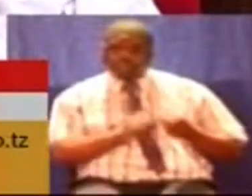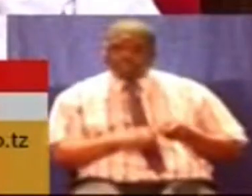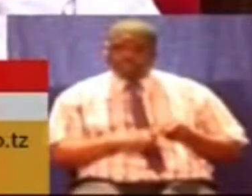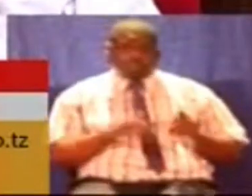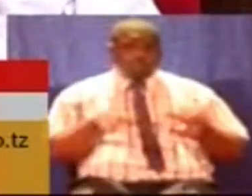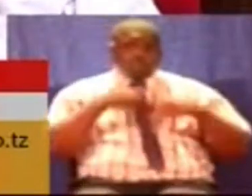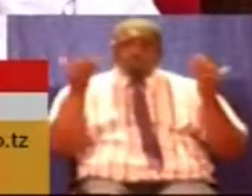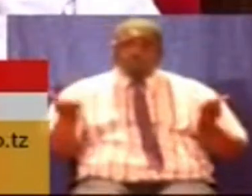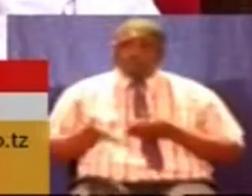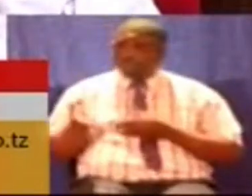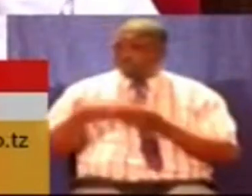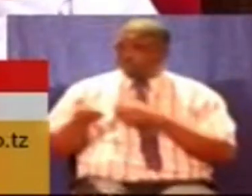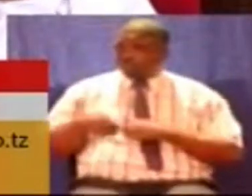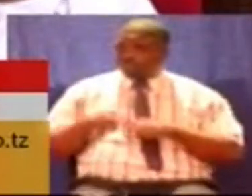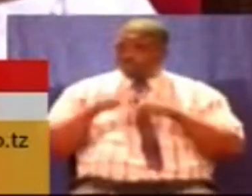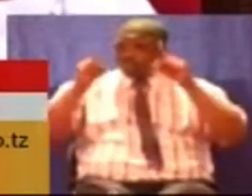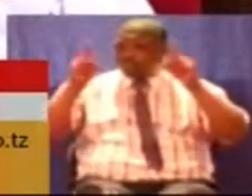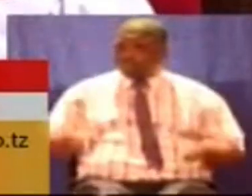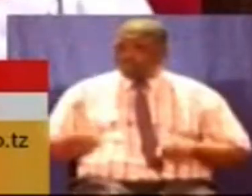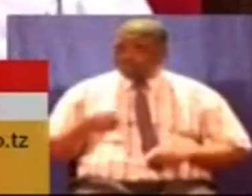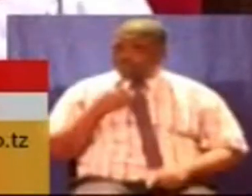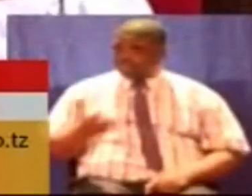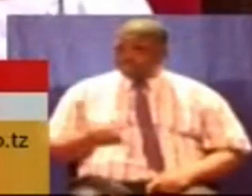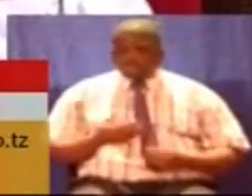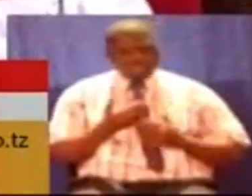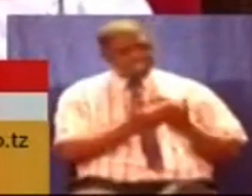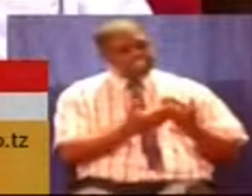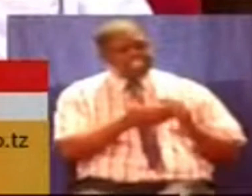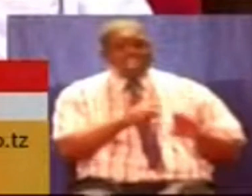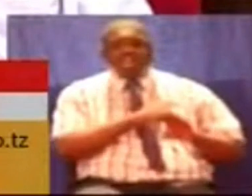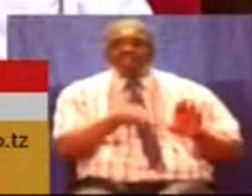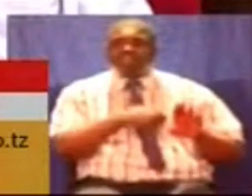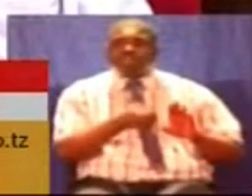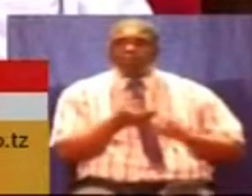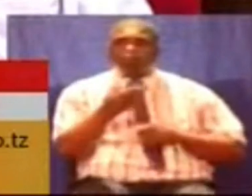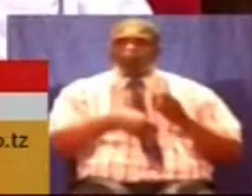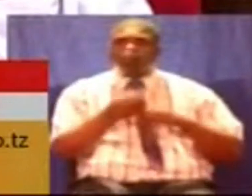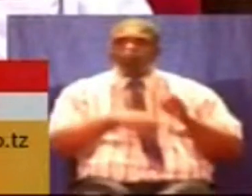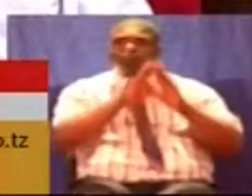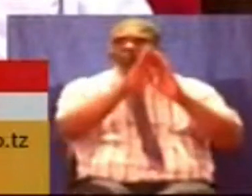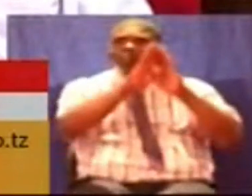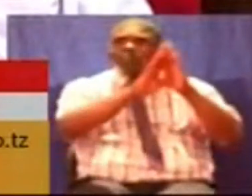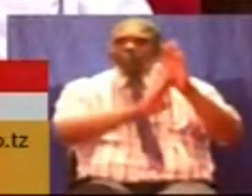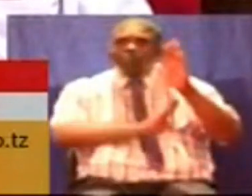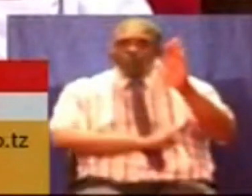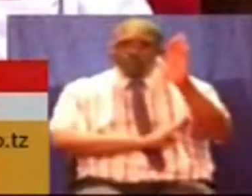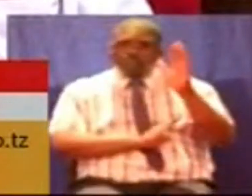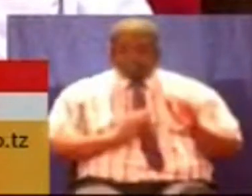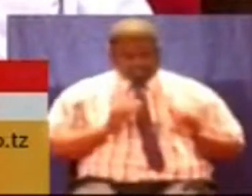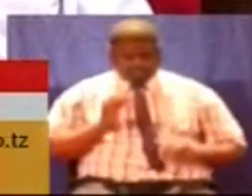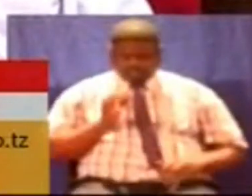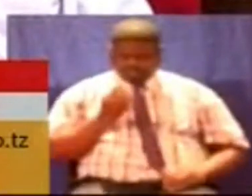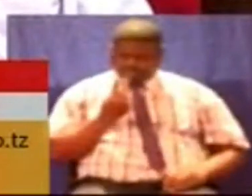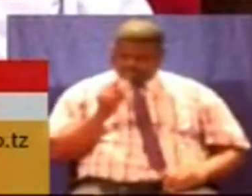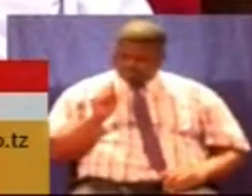Forum Outlook walisema hivi kuwa nchi za Kiafrika zitateremka mpaka itakuwa na 2.0%, lakini